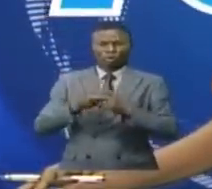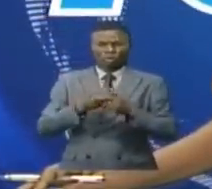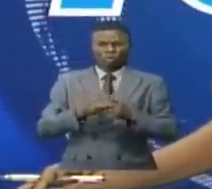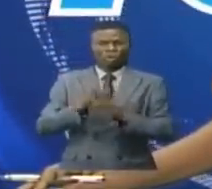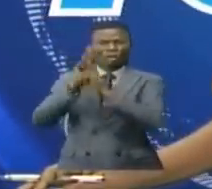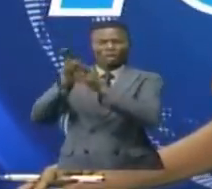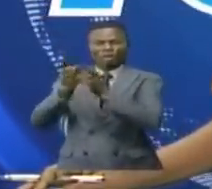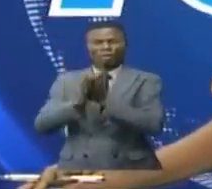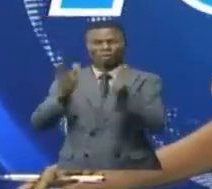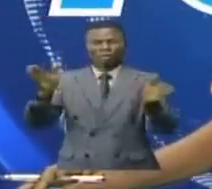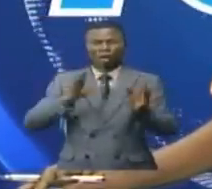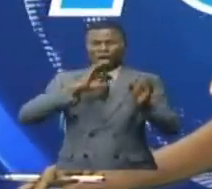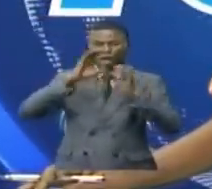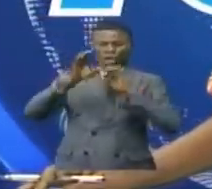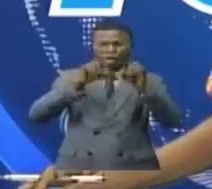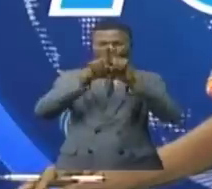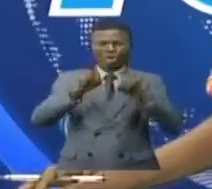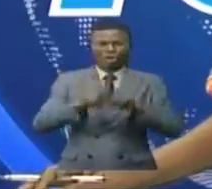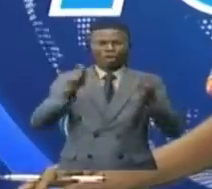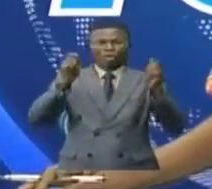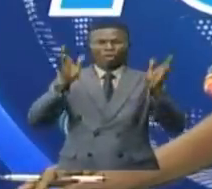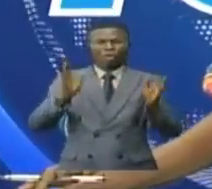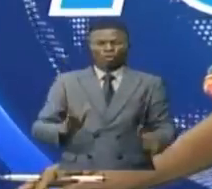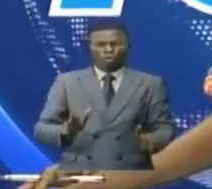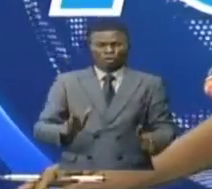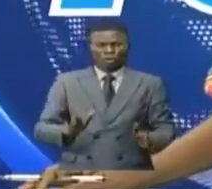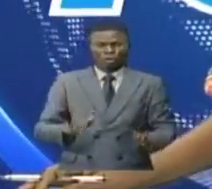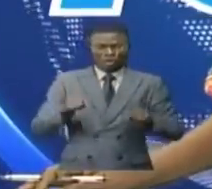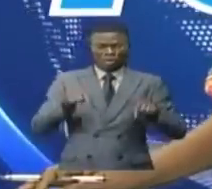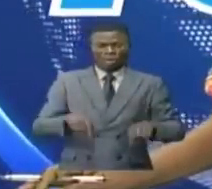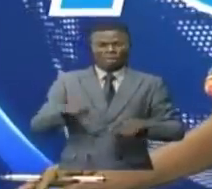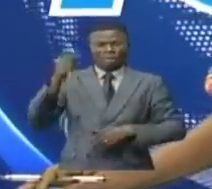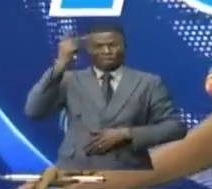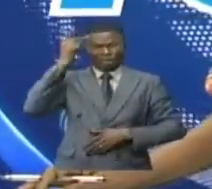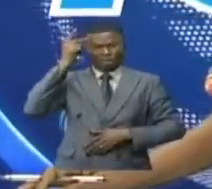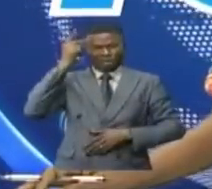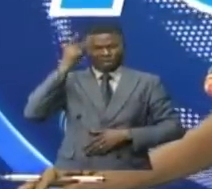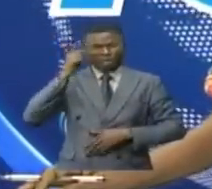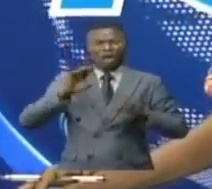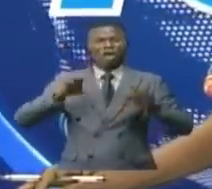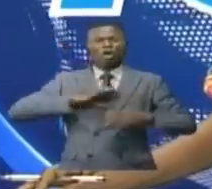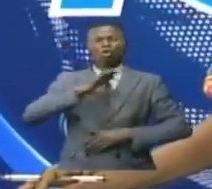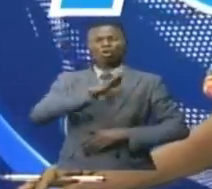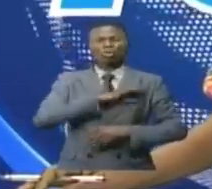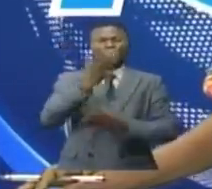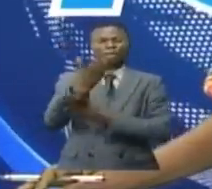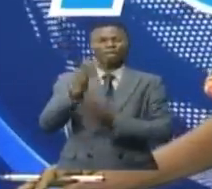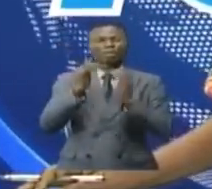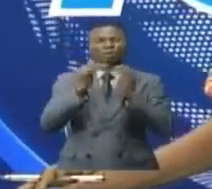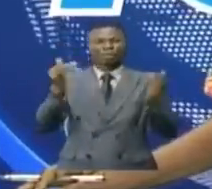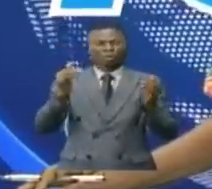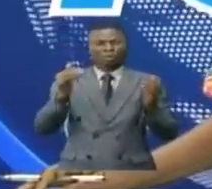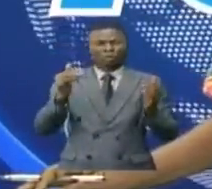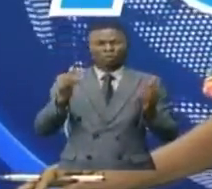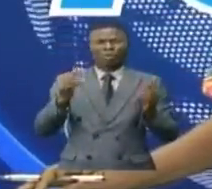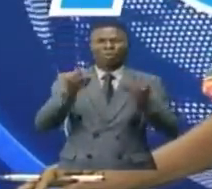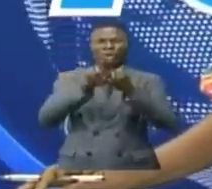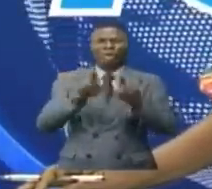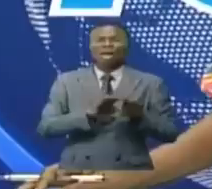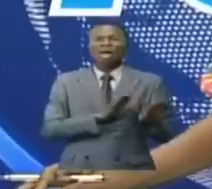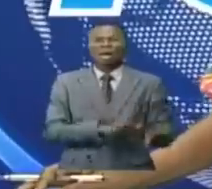généraux de la communication et de médias s'est tenue à Kinshasa. Ce comité appelle au calme à tous les membres en